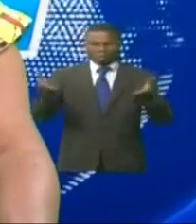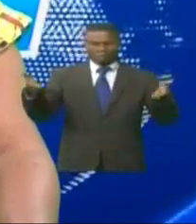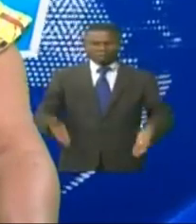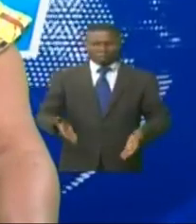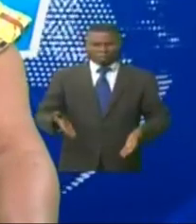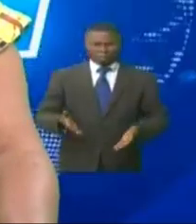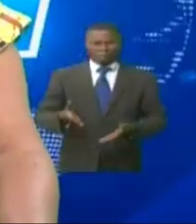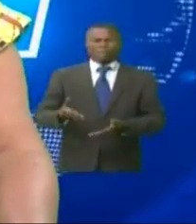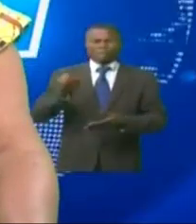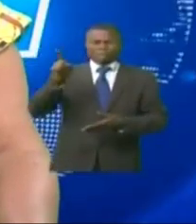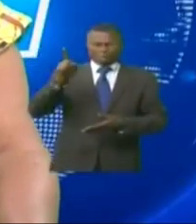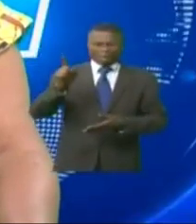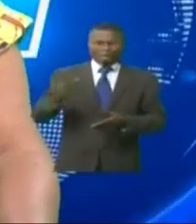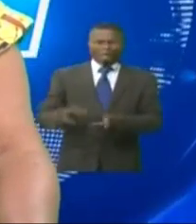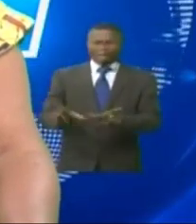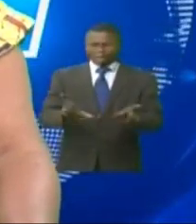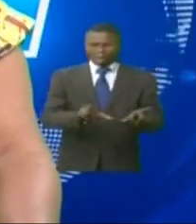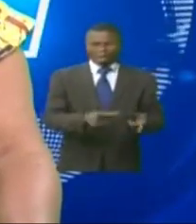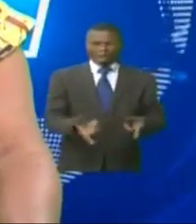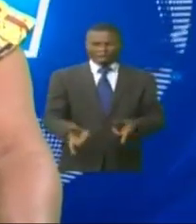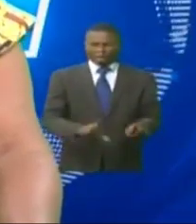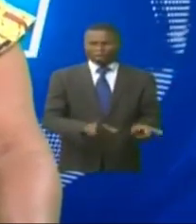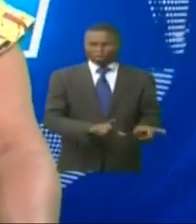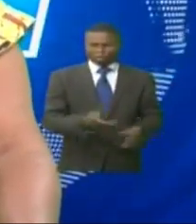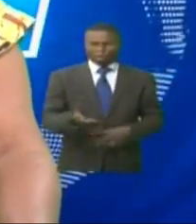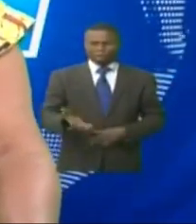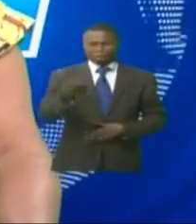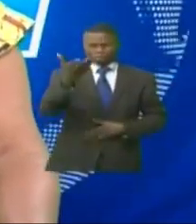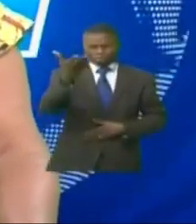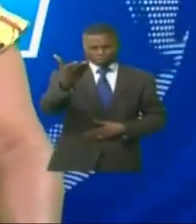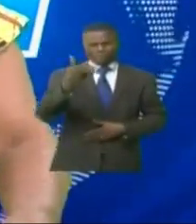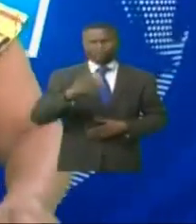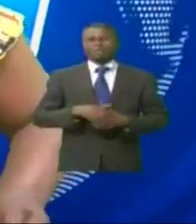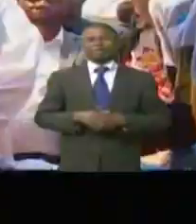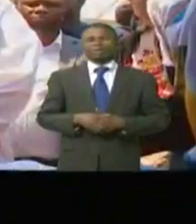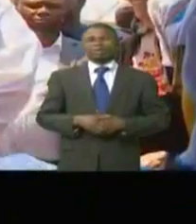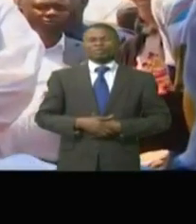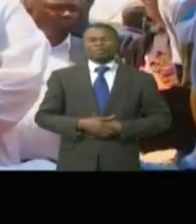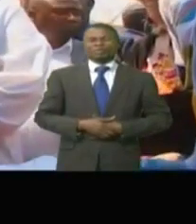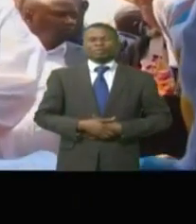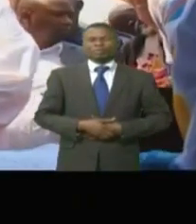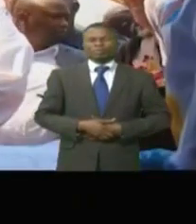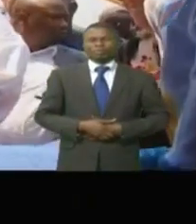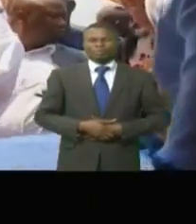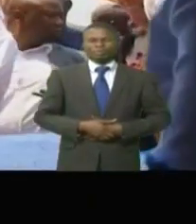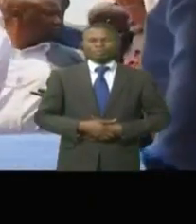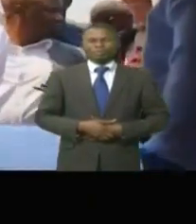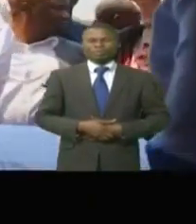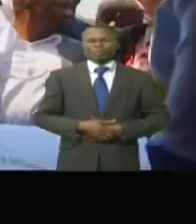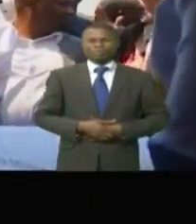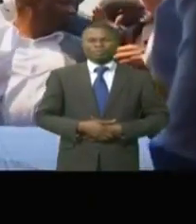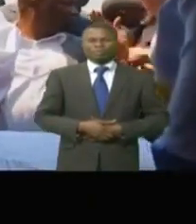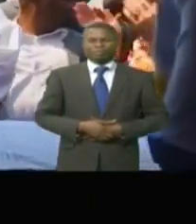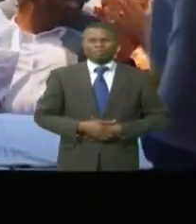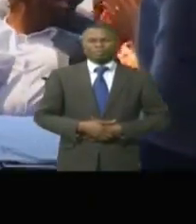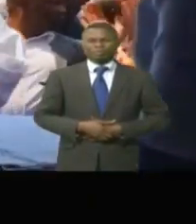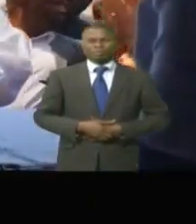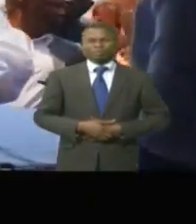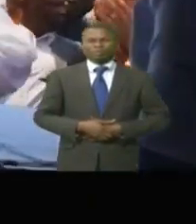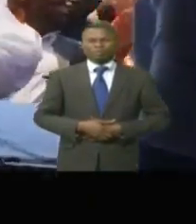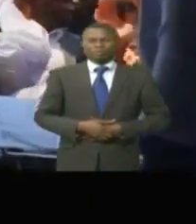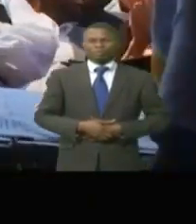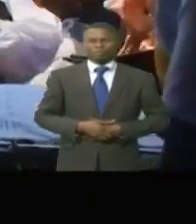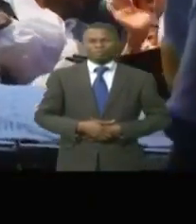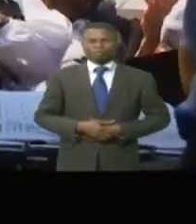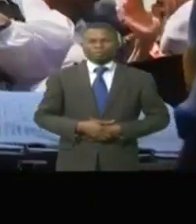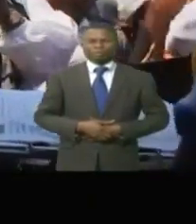dans cette partie du pays. Encore une fois, Yolande Voka a signé ce reportage. 2 millions de moustiquaires imprégnés